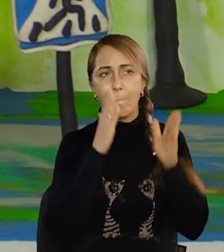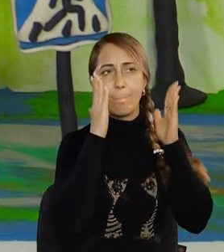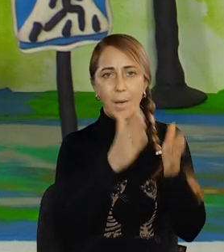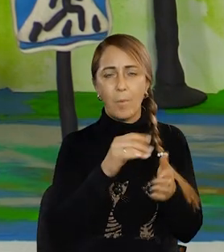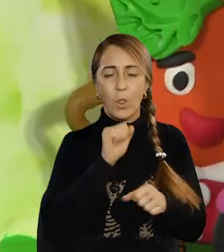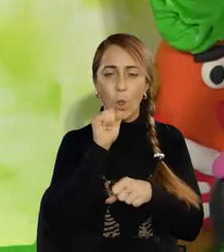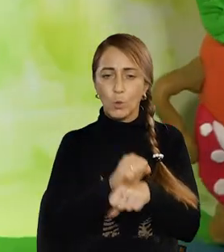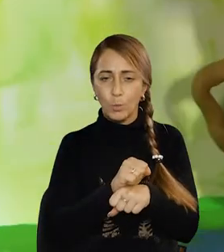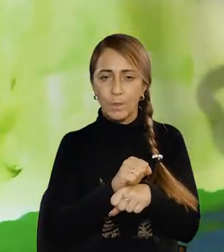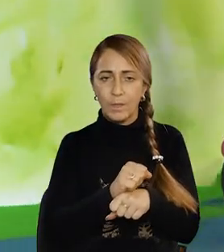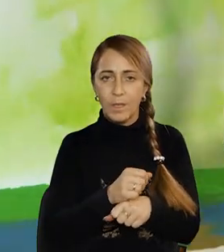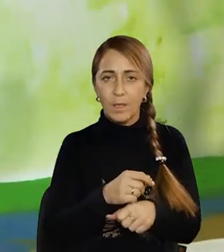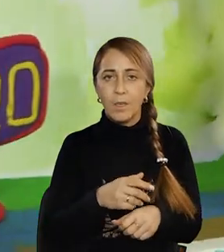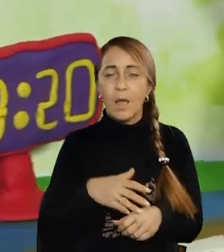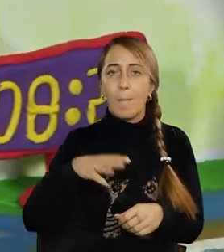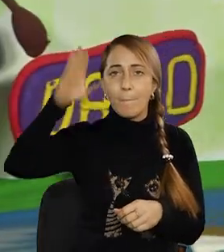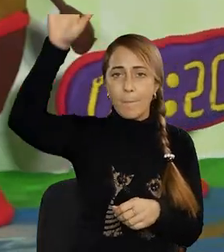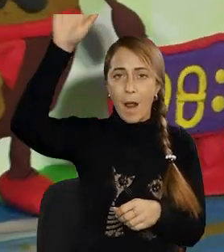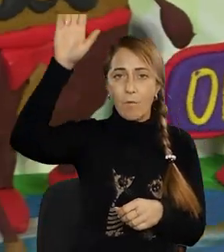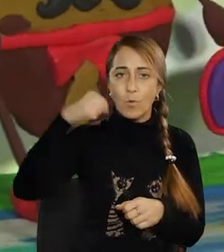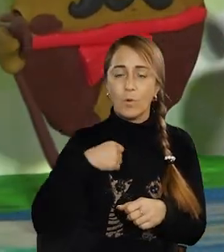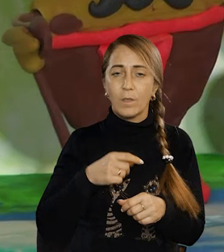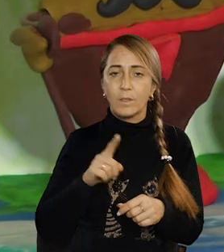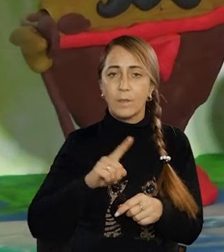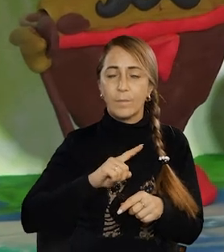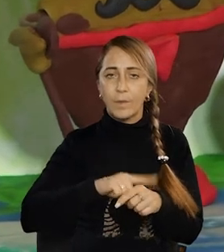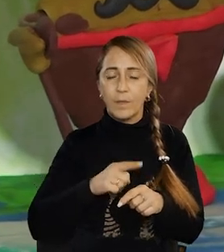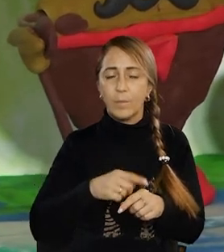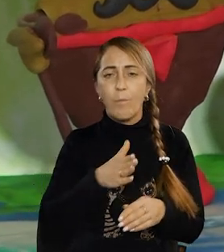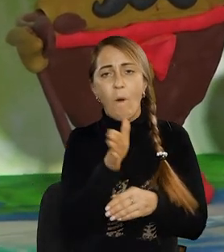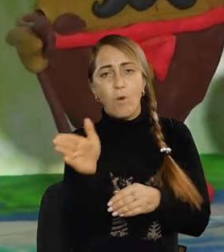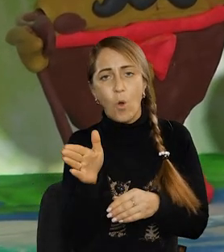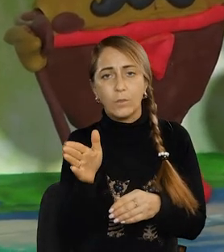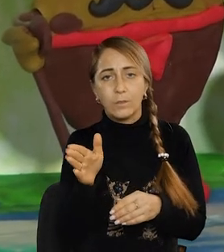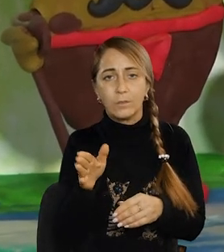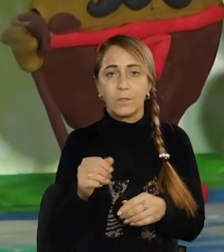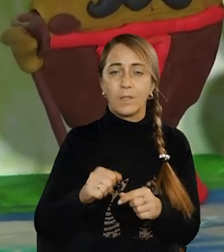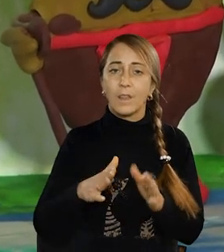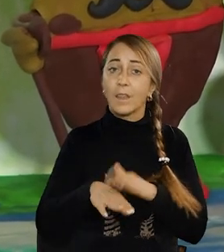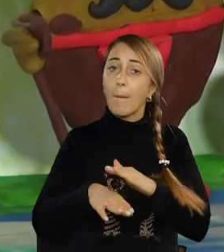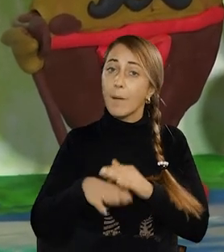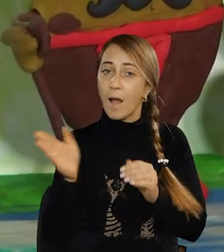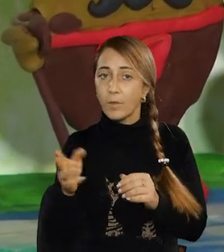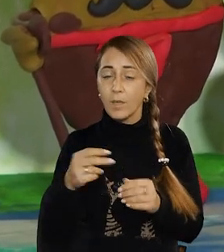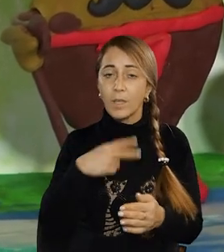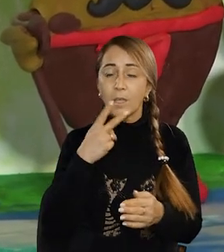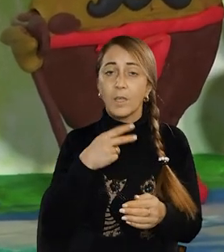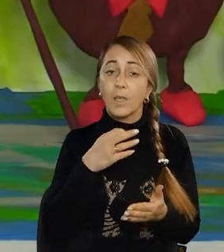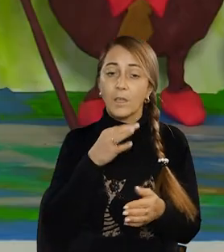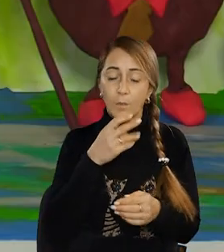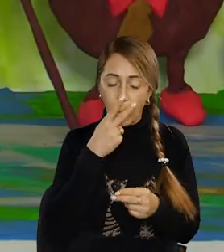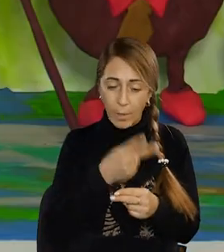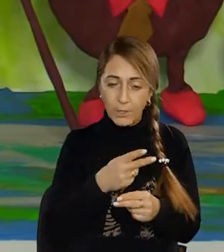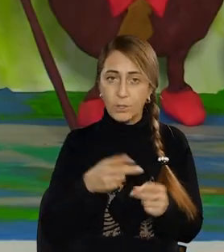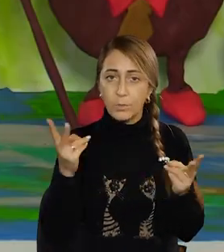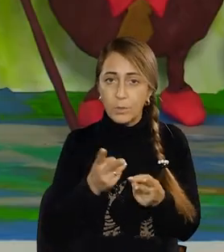до зупинки. Піднявши праву руку, що означає поворот праворуч, ми звернули й одразу побачили необхідну зупинку.